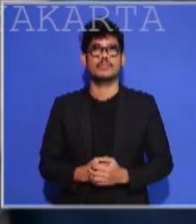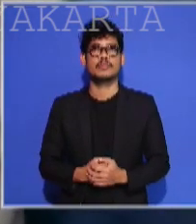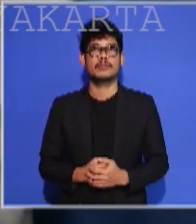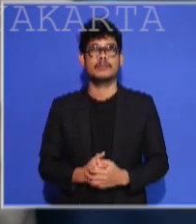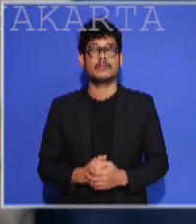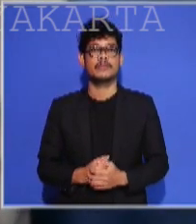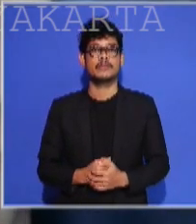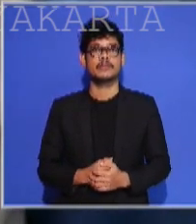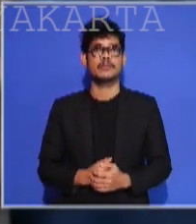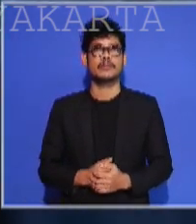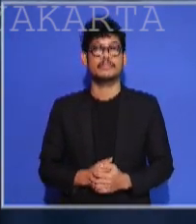TVRI Yogyakarta melaporkan